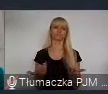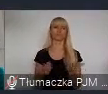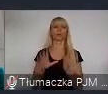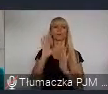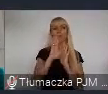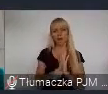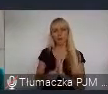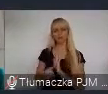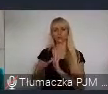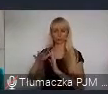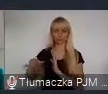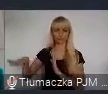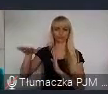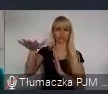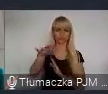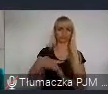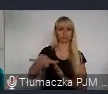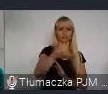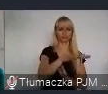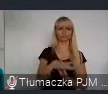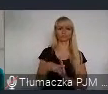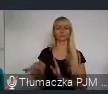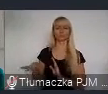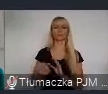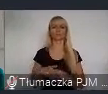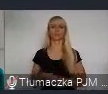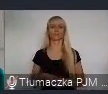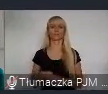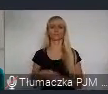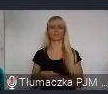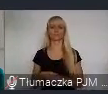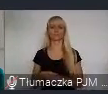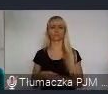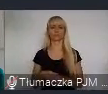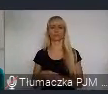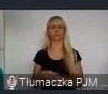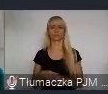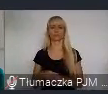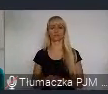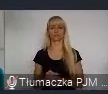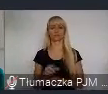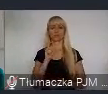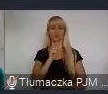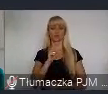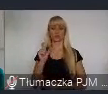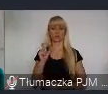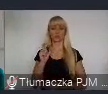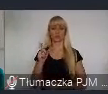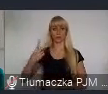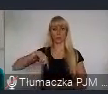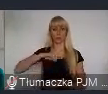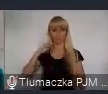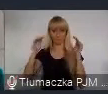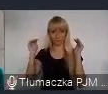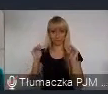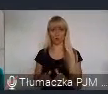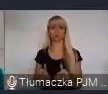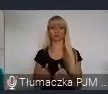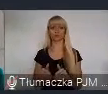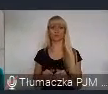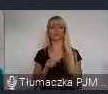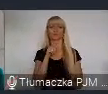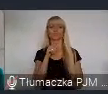podmiejskie, miejskie obszary funkcjonalne mamy uprawnienia, aby w ogóle aplikować o środki, tak? Czyli to taka